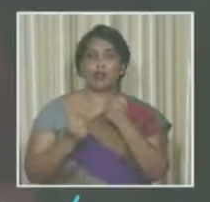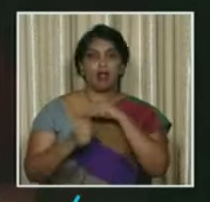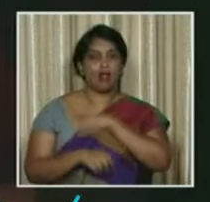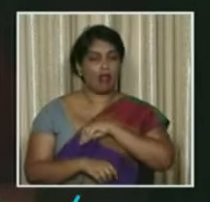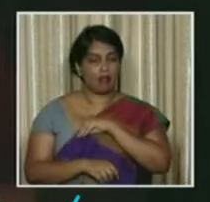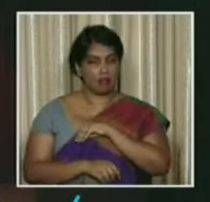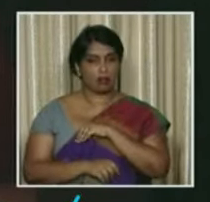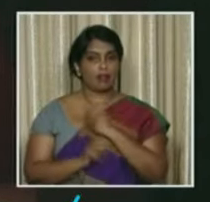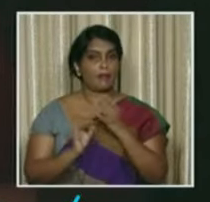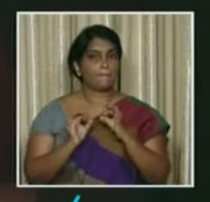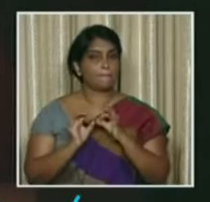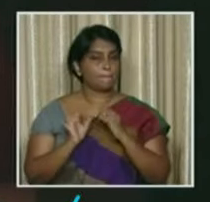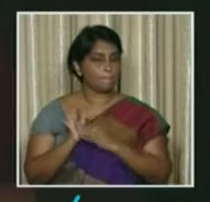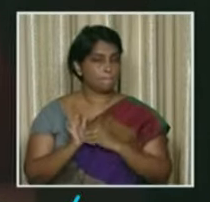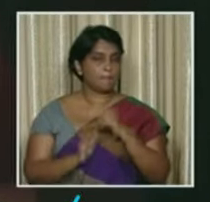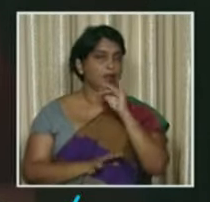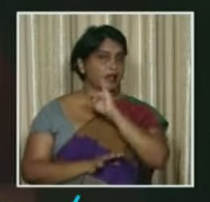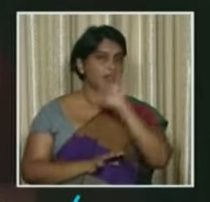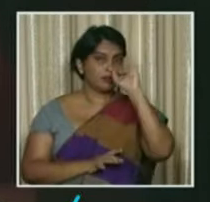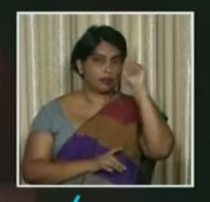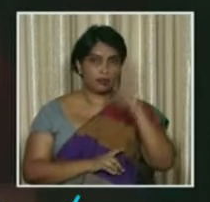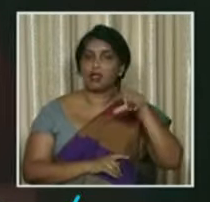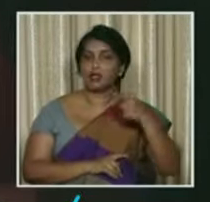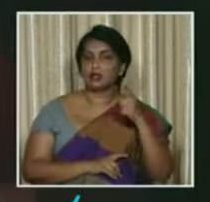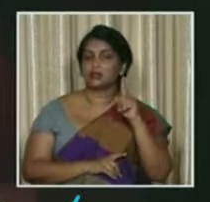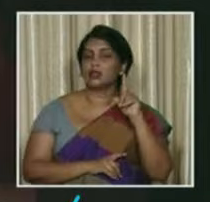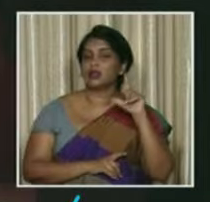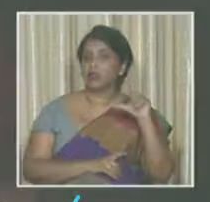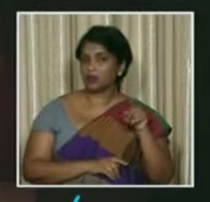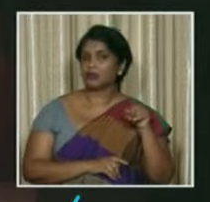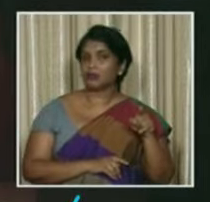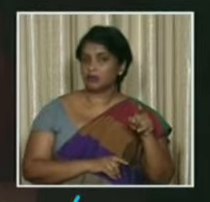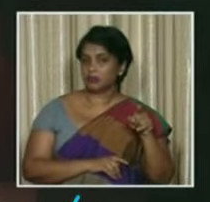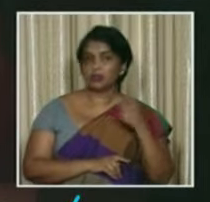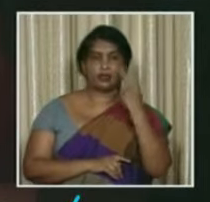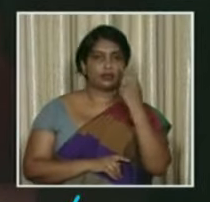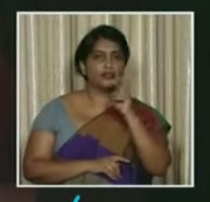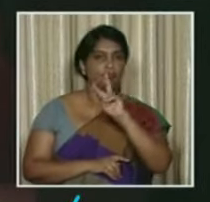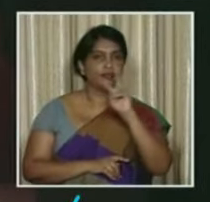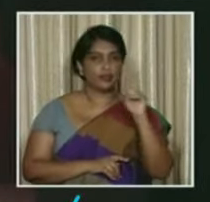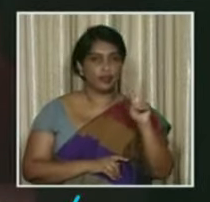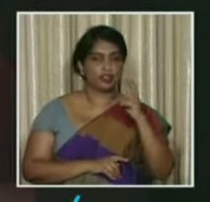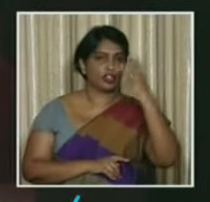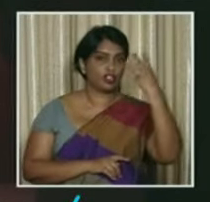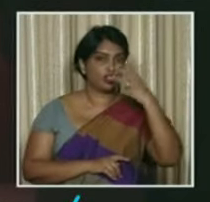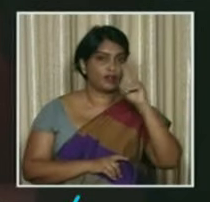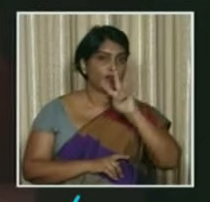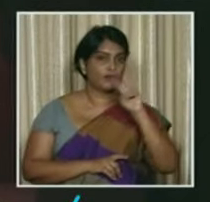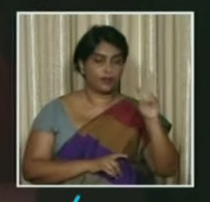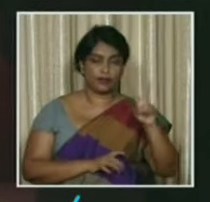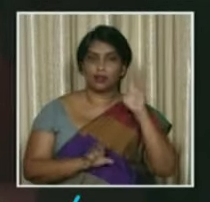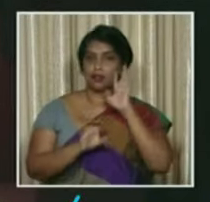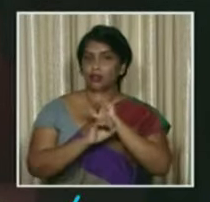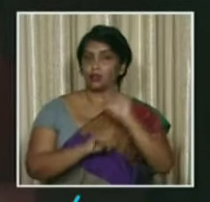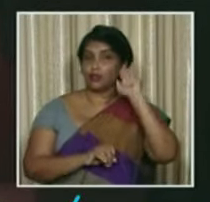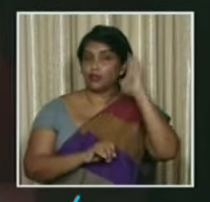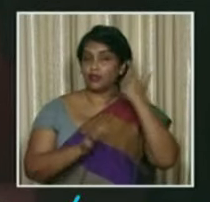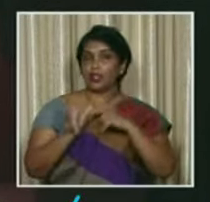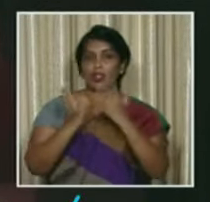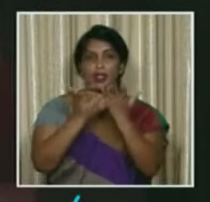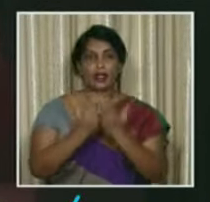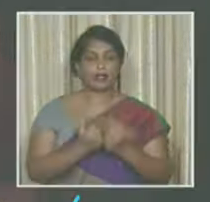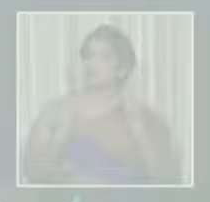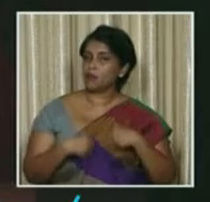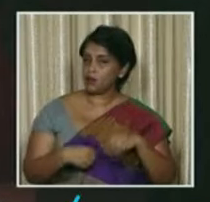ආදායම රුපියල් මිලියන 16,707ක් පමණ බව 2022/23 දින නිකුත් වූ විශේෂ විගණන